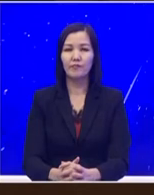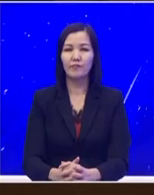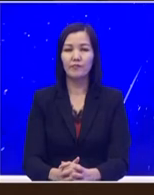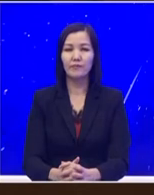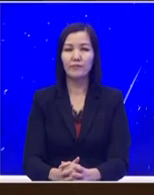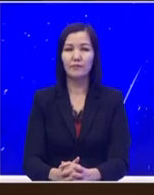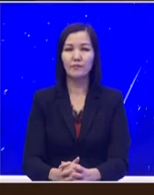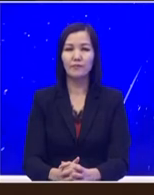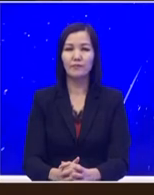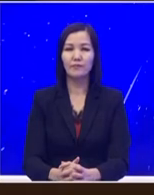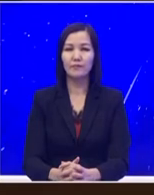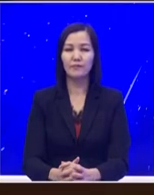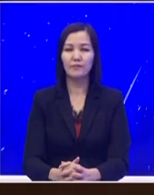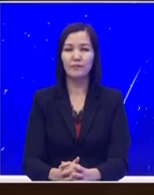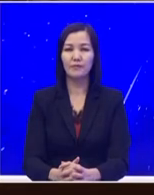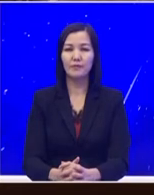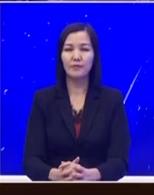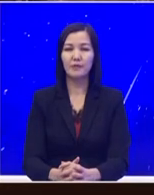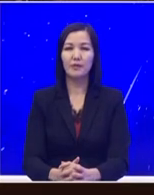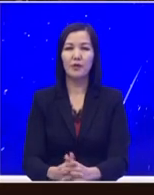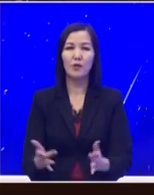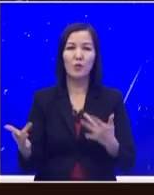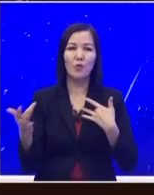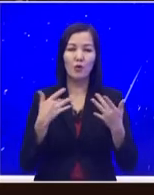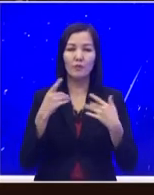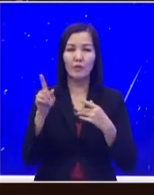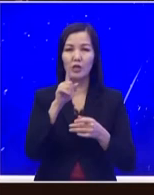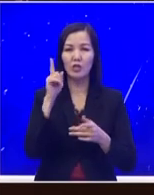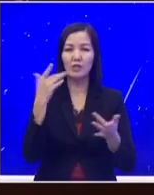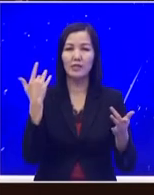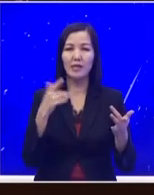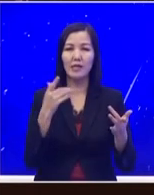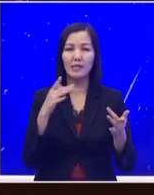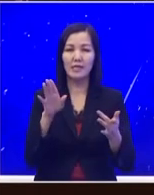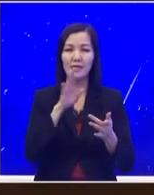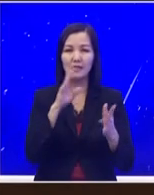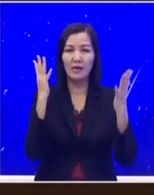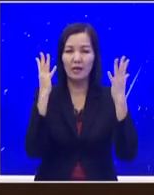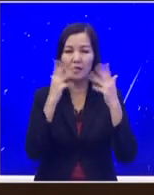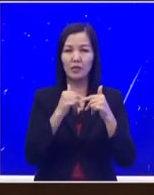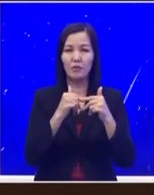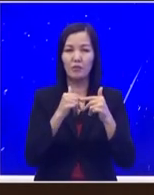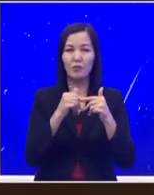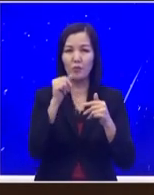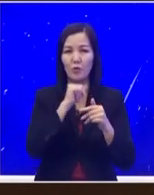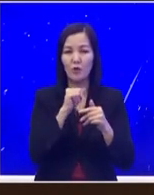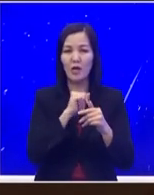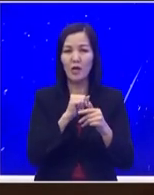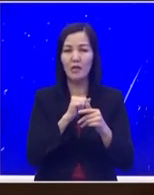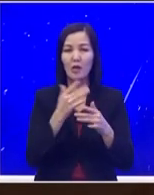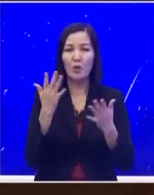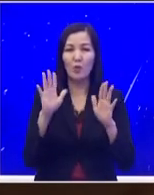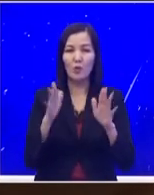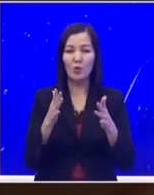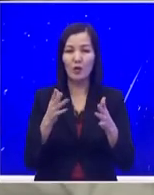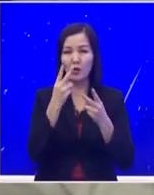қалдың, жайым жоқ қарғыз алатын. Қойылымда жас Жамбыл ақынның бұрын қызға ғашық болып, оны алып қашқан сәттері суреттелді. Ғашықтарға ара түсе